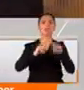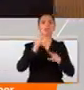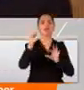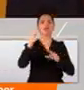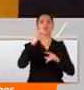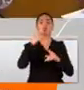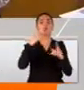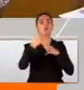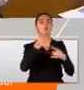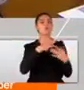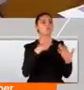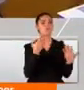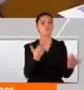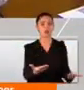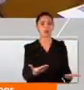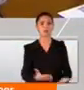malzemesine indirgeyebiliyor.